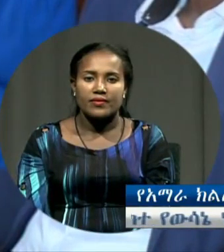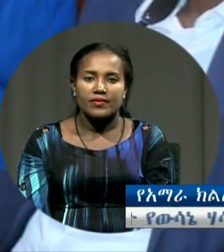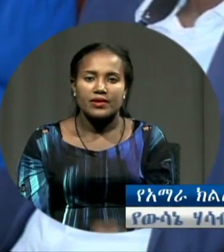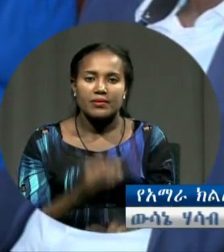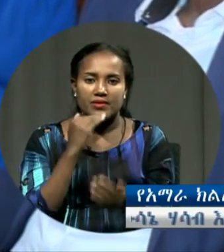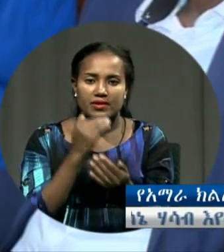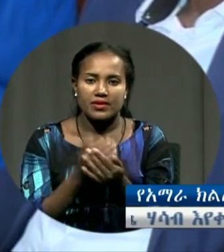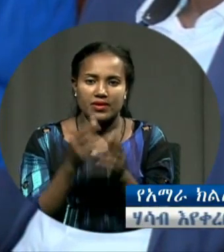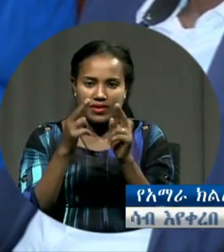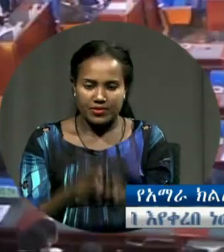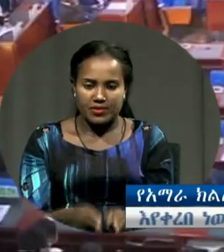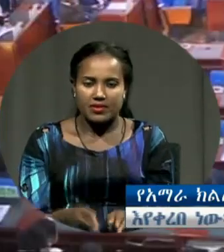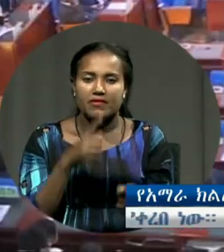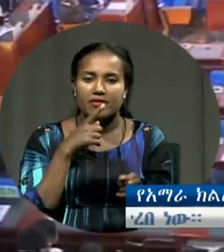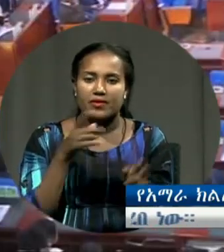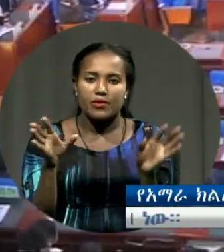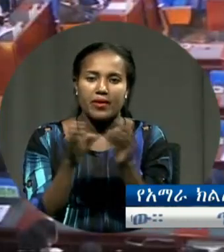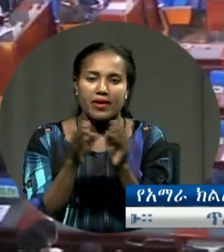አመሰግናለሁ ክብረ አፈ ጉባኤ።